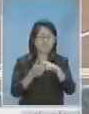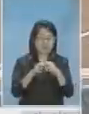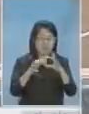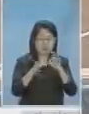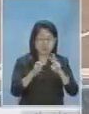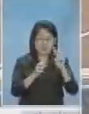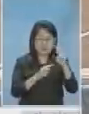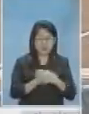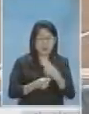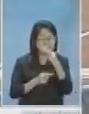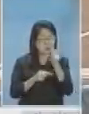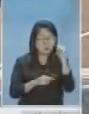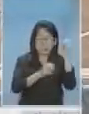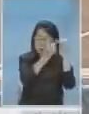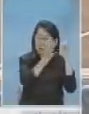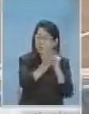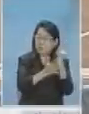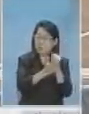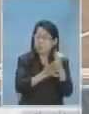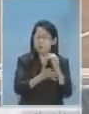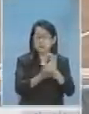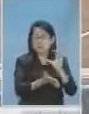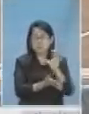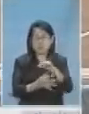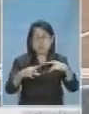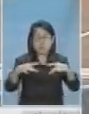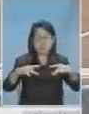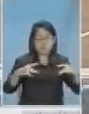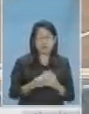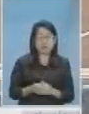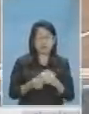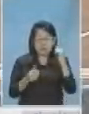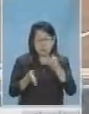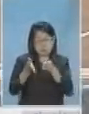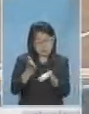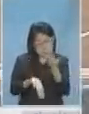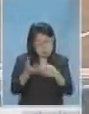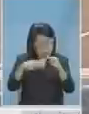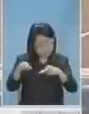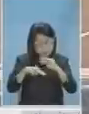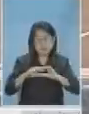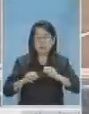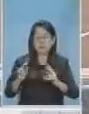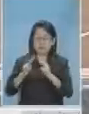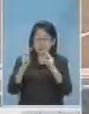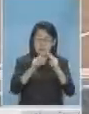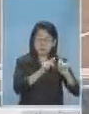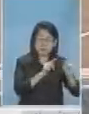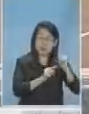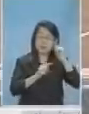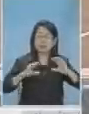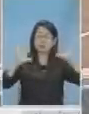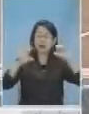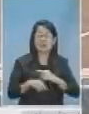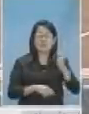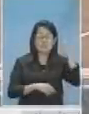ผมเริ่มจากภาพใหญ่ว่างบประมาณทั้งหมดเนี่ยไม่ตอบโจทย์ประเทศไทยลงเป็นรายกระทรวงก็ไม่ตอบโจทย์นโยบายของรัฐบาลครับหรือว่า